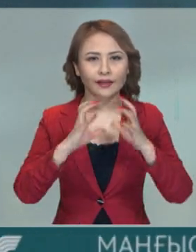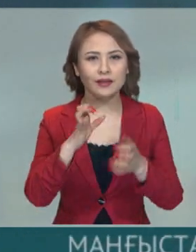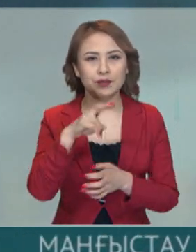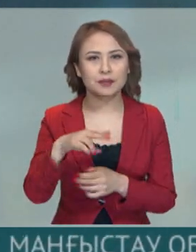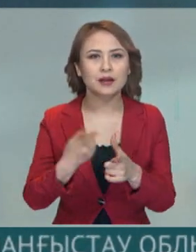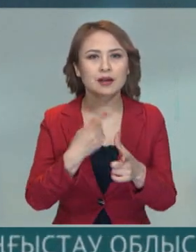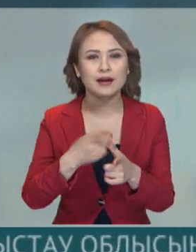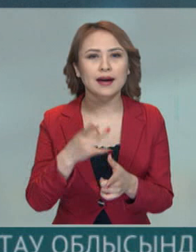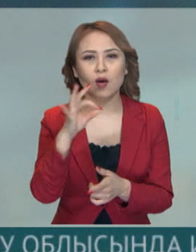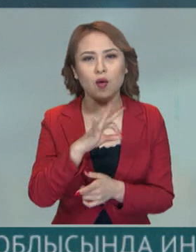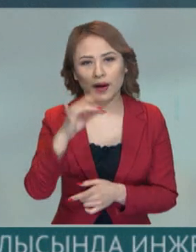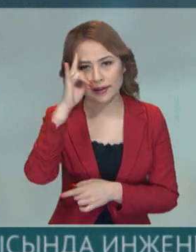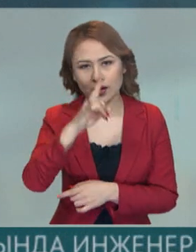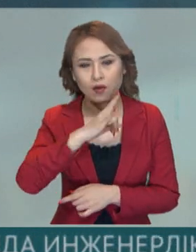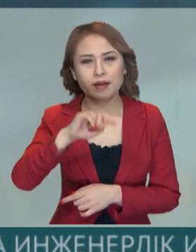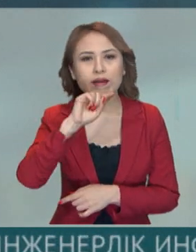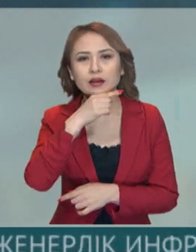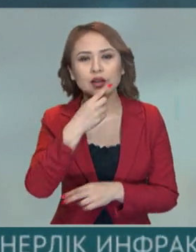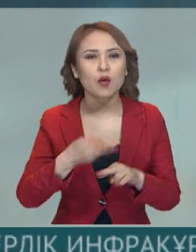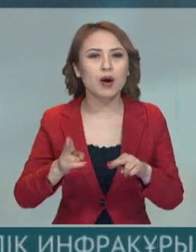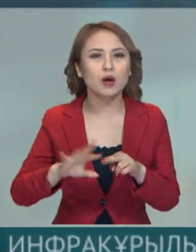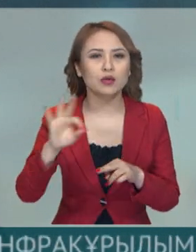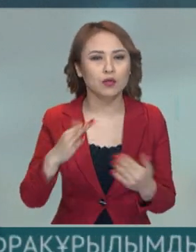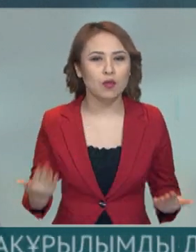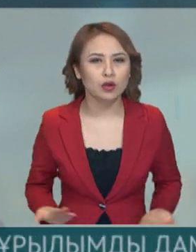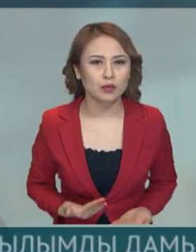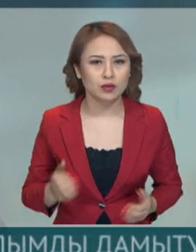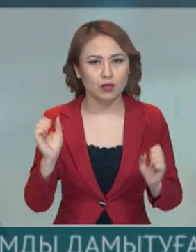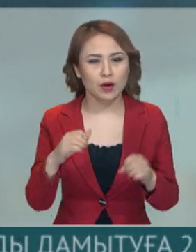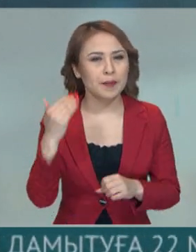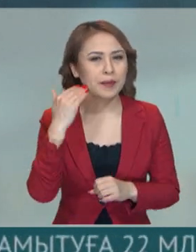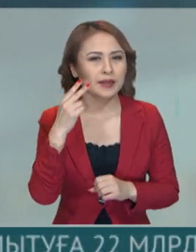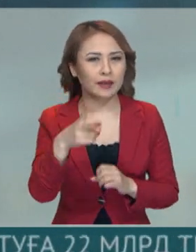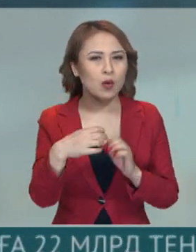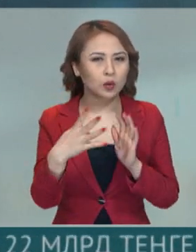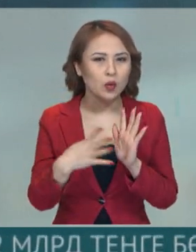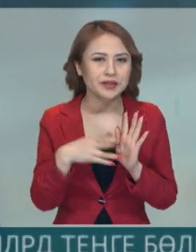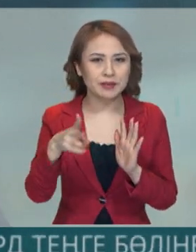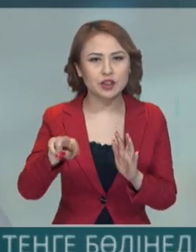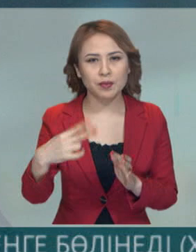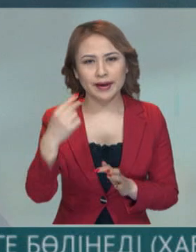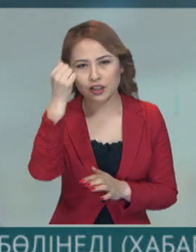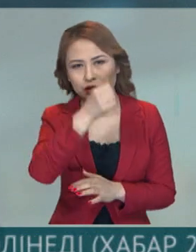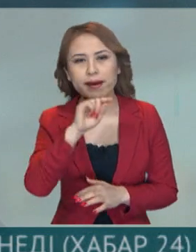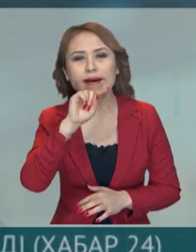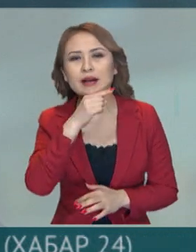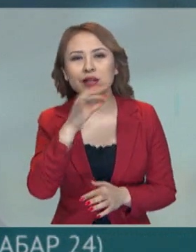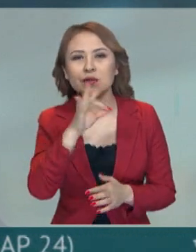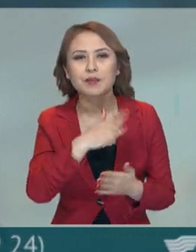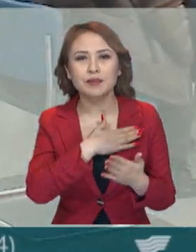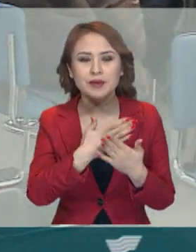Халықаралық S&P рейтинг агенттігі Қазақстанның алдағы экономикалық әлеуетіне болжам жасады. Сарапшылар 2019-2022